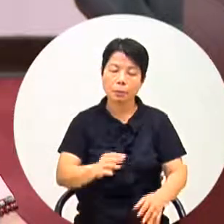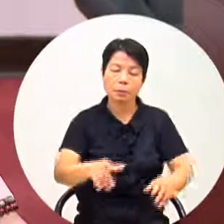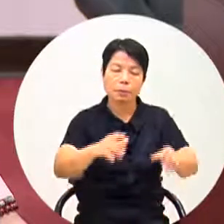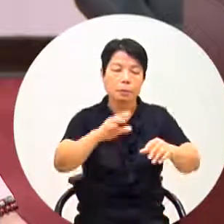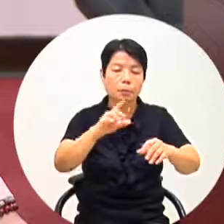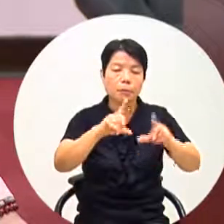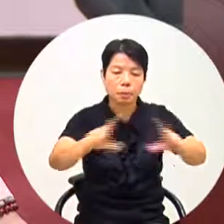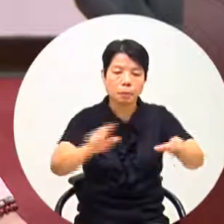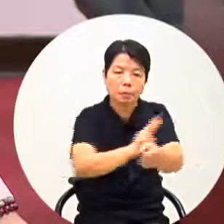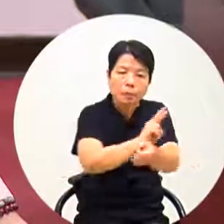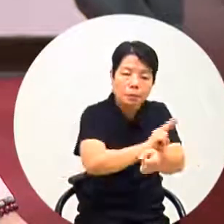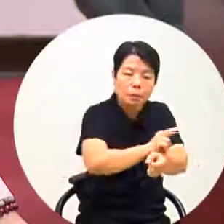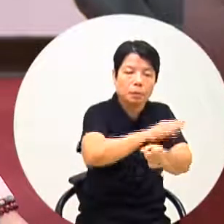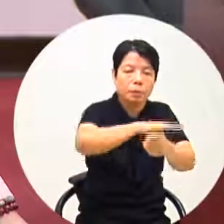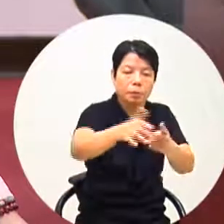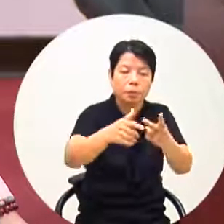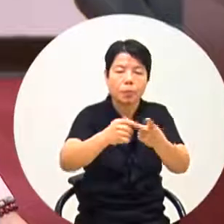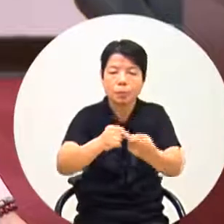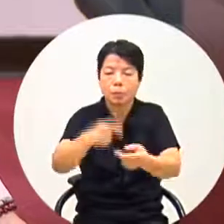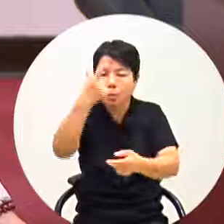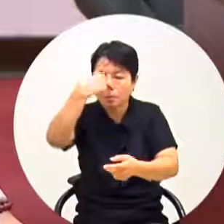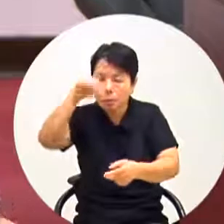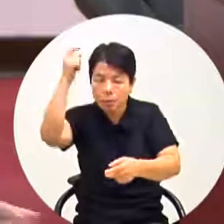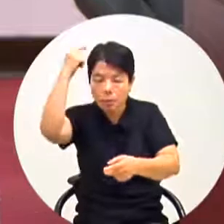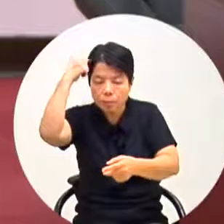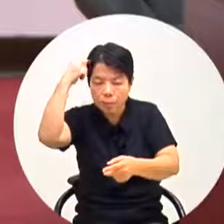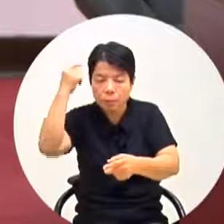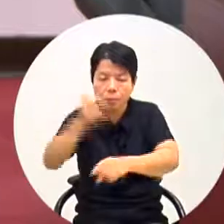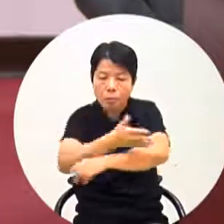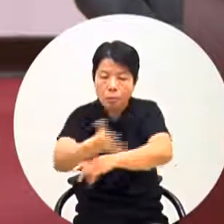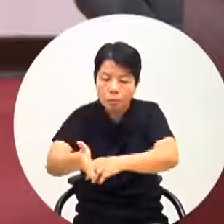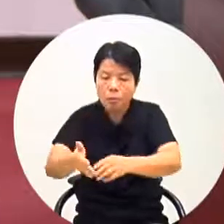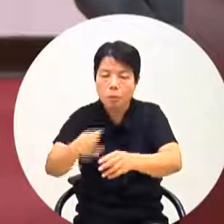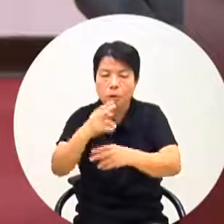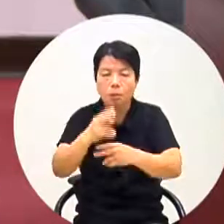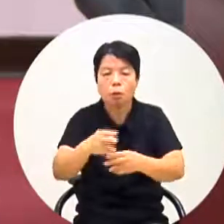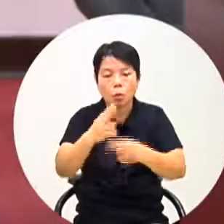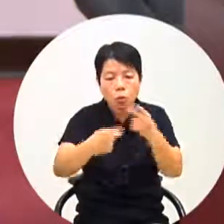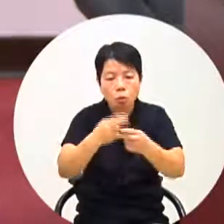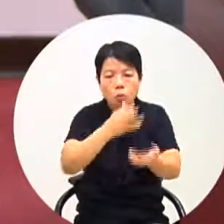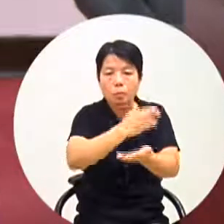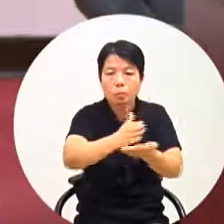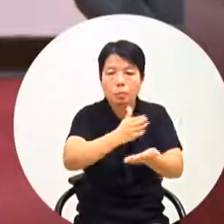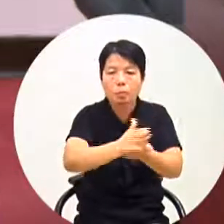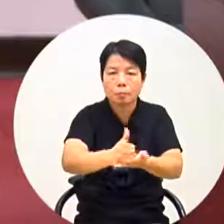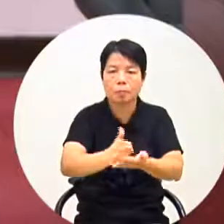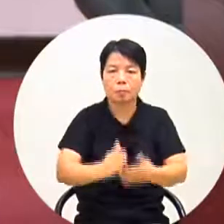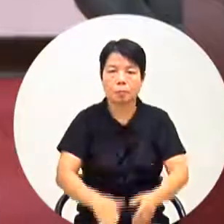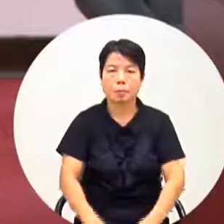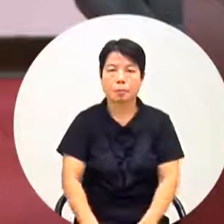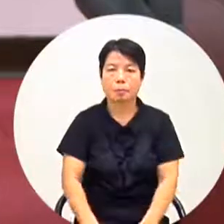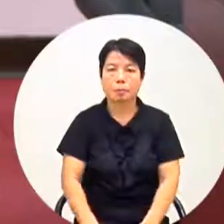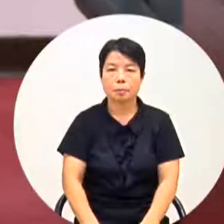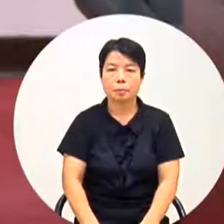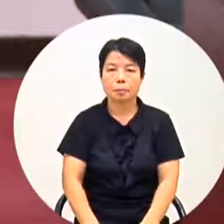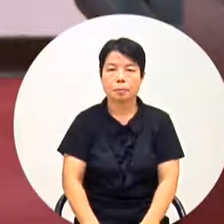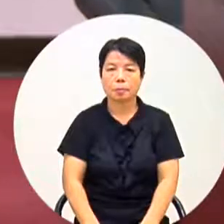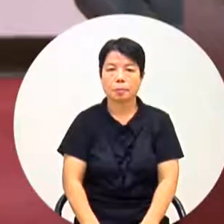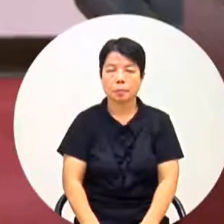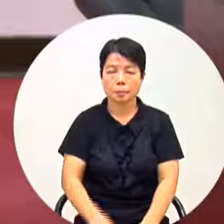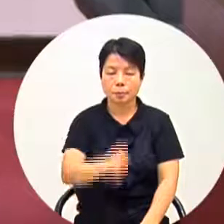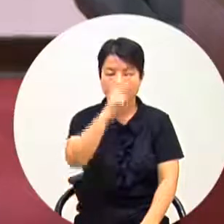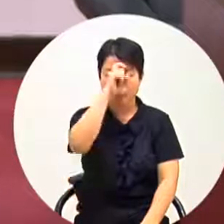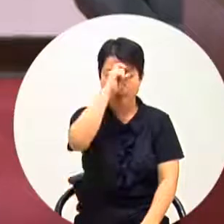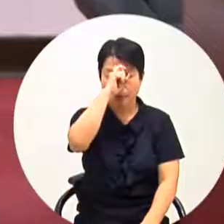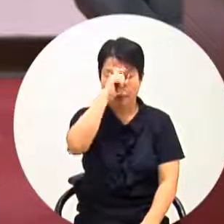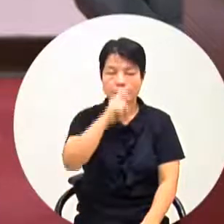弥陀的迁村齁，到底是要怎么去解决齁，也希望齁大